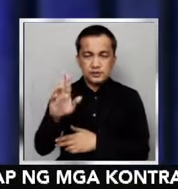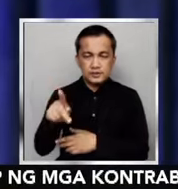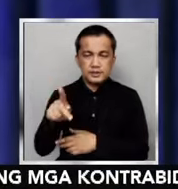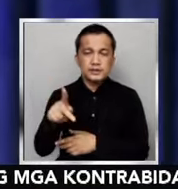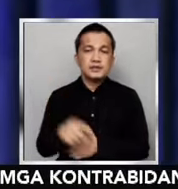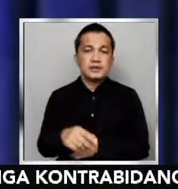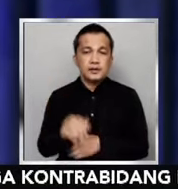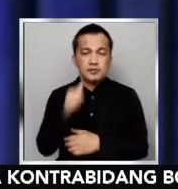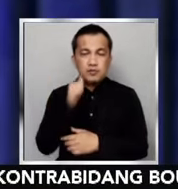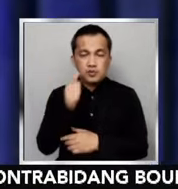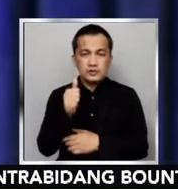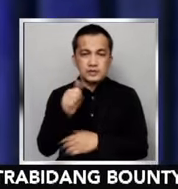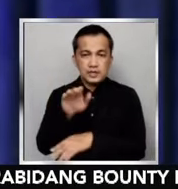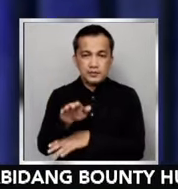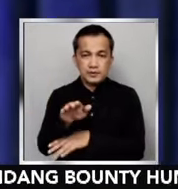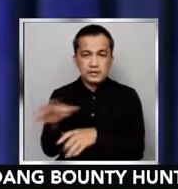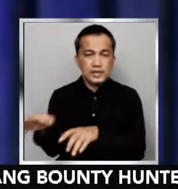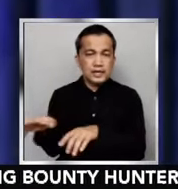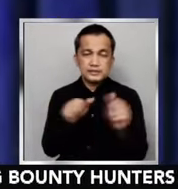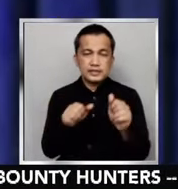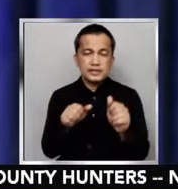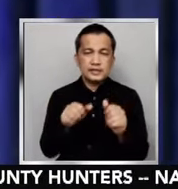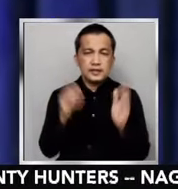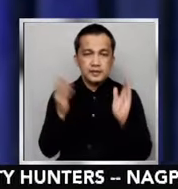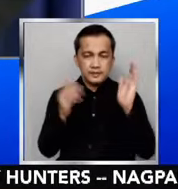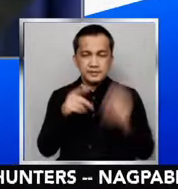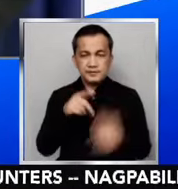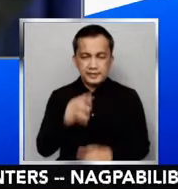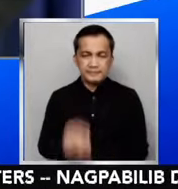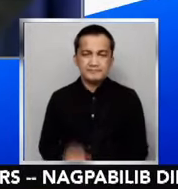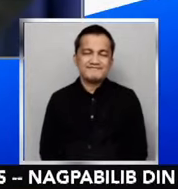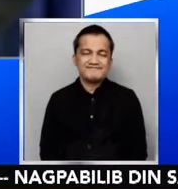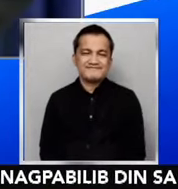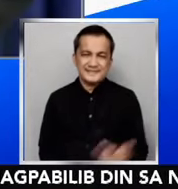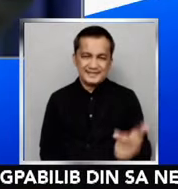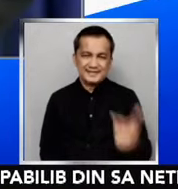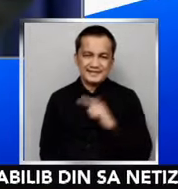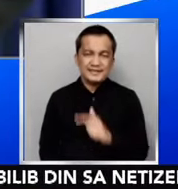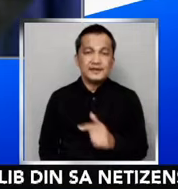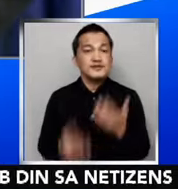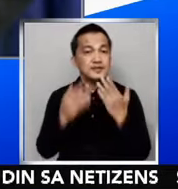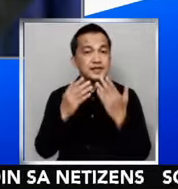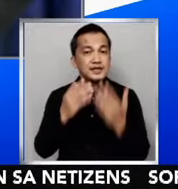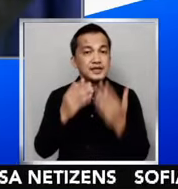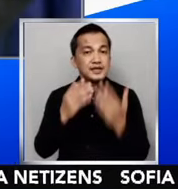aalis na ang Malaysian prime minister Mel Maraming salamat SAO